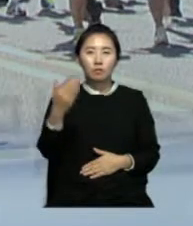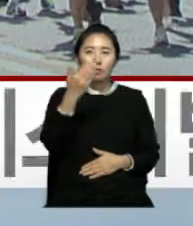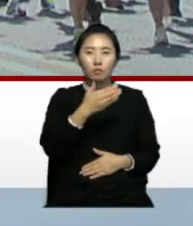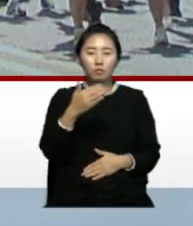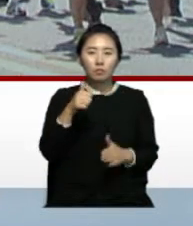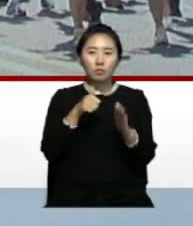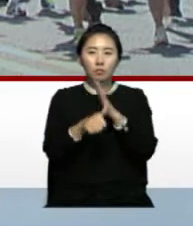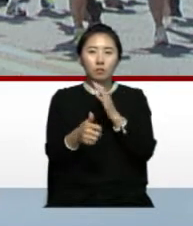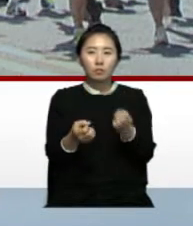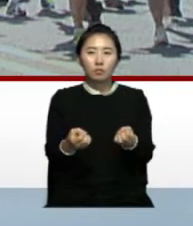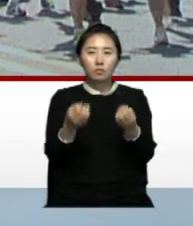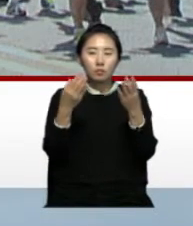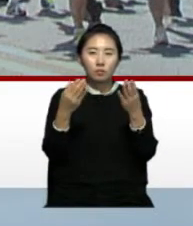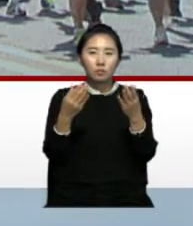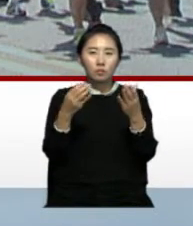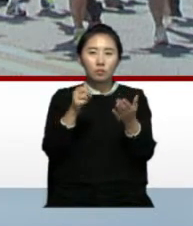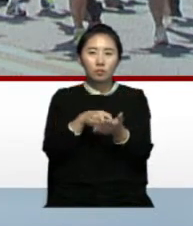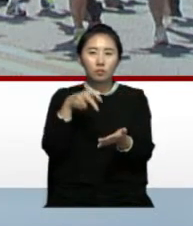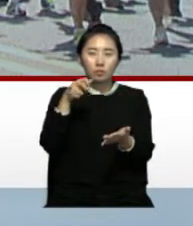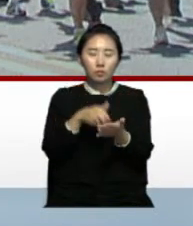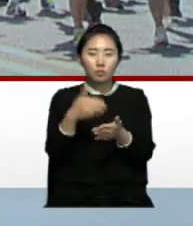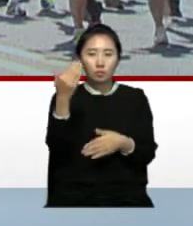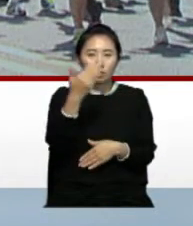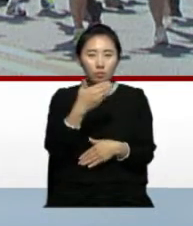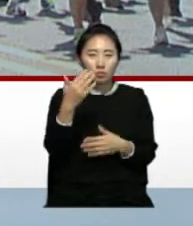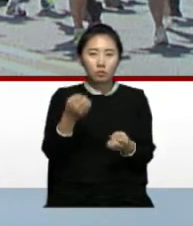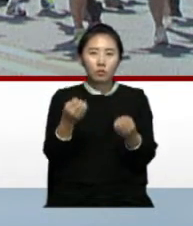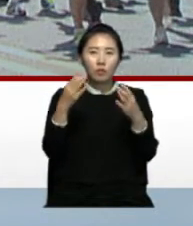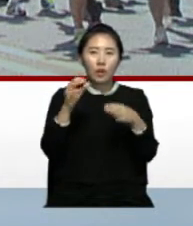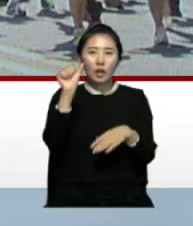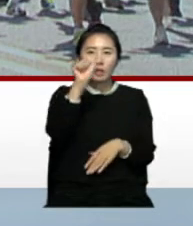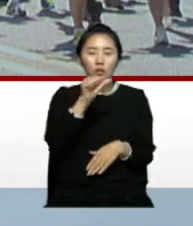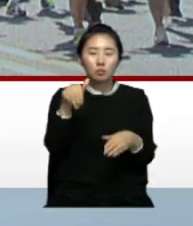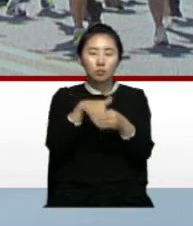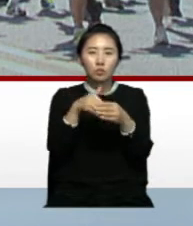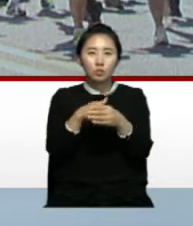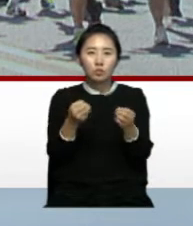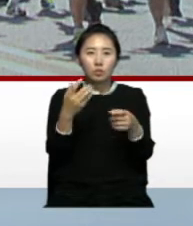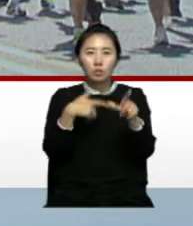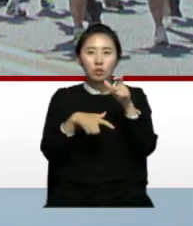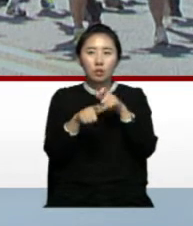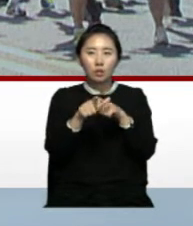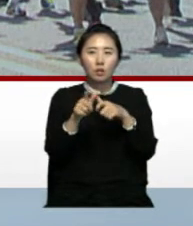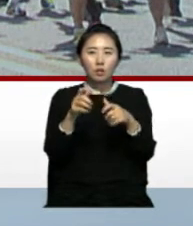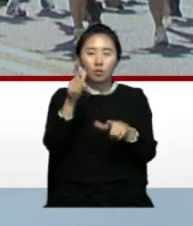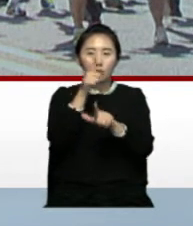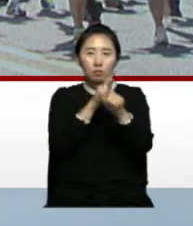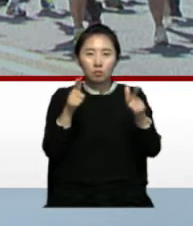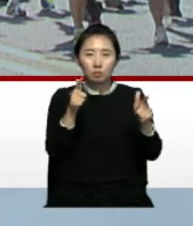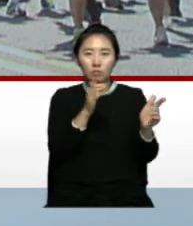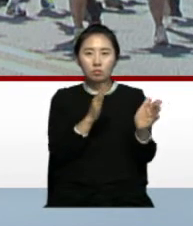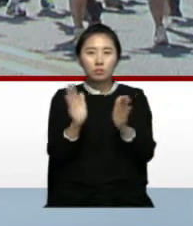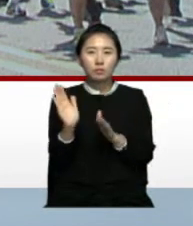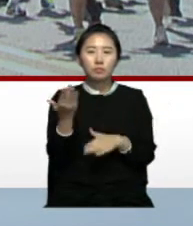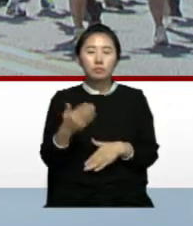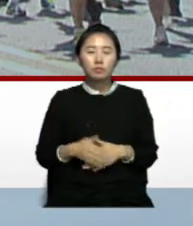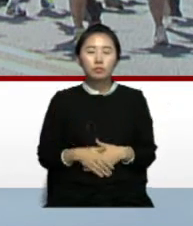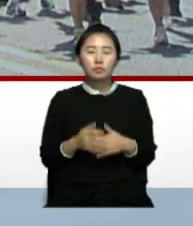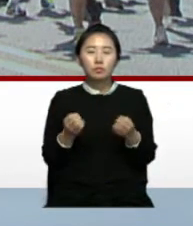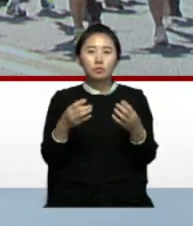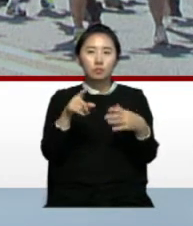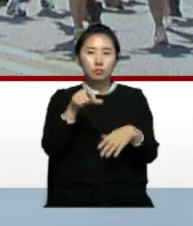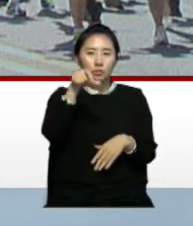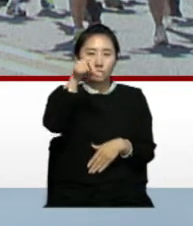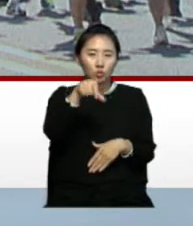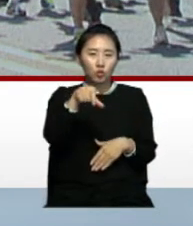구로구의 최대 축제로 불리는 전부 구로 축제가 올해는 아시아 문화 축제를 더해 한층 다채롭게 꾸며집니다. 행사